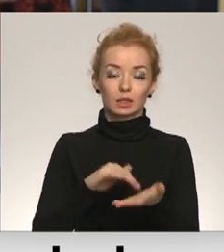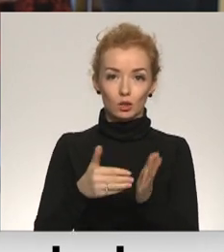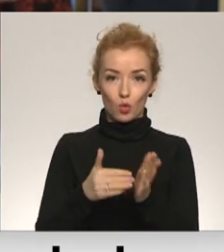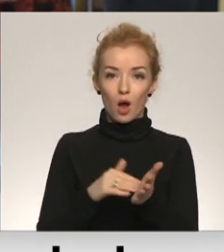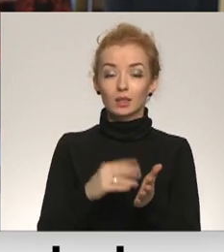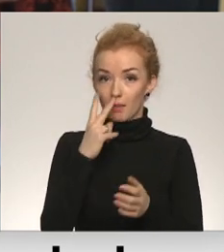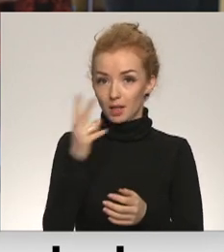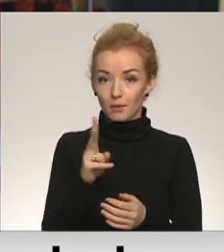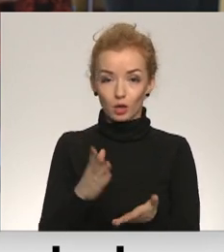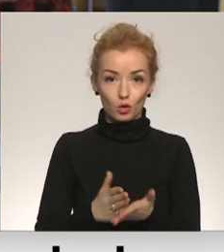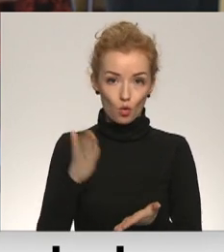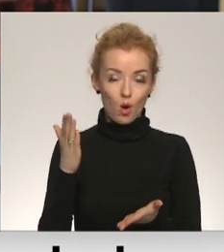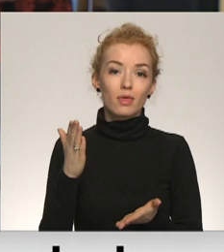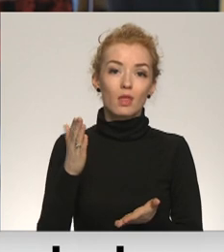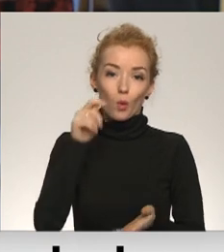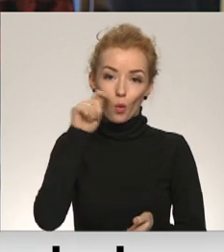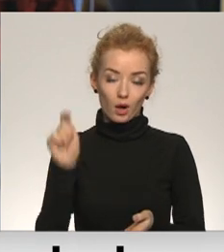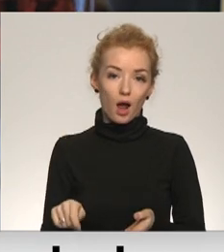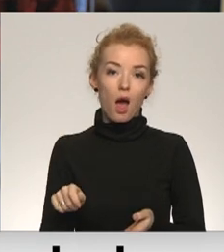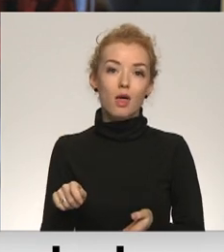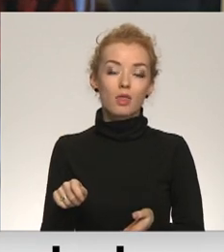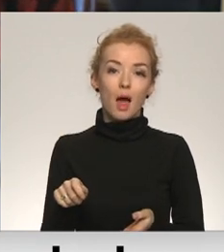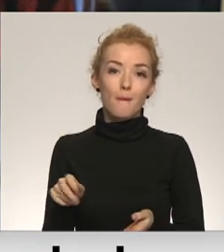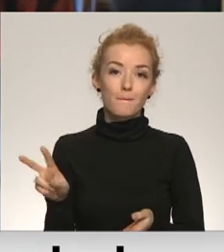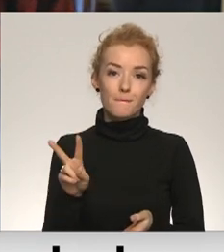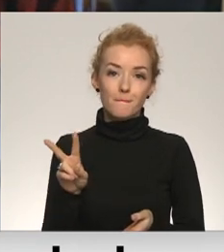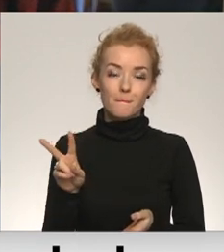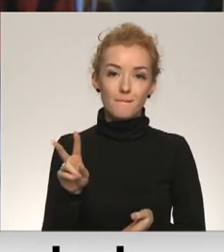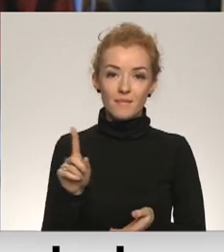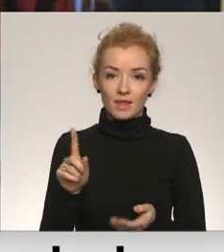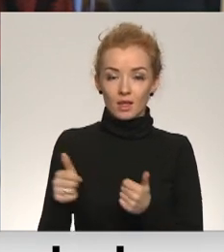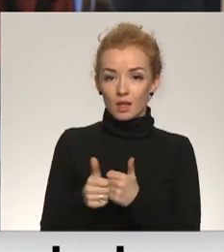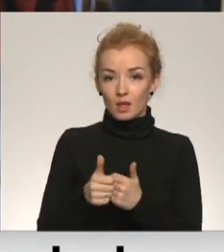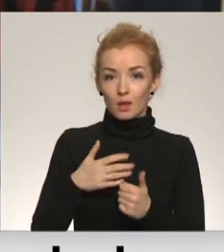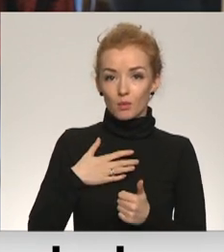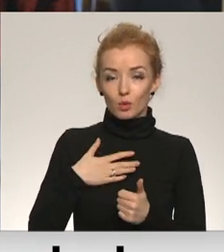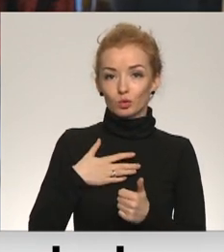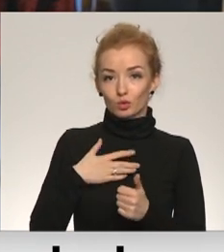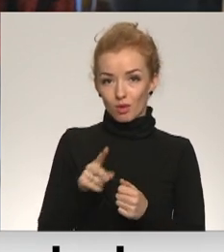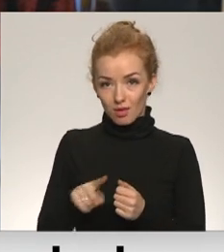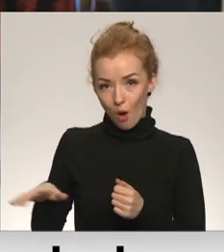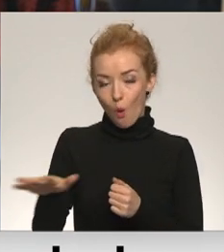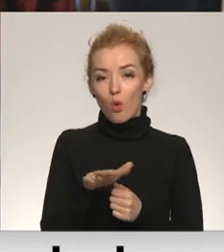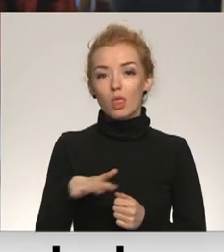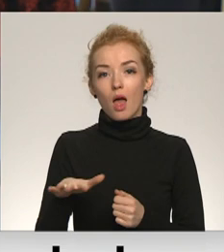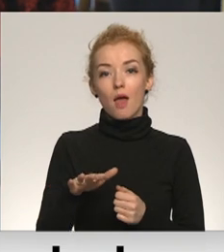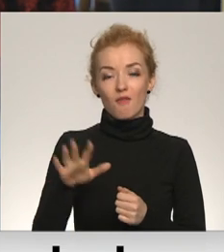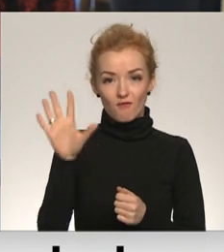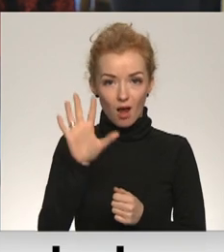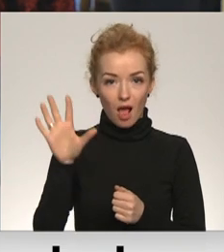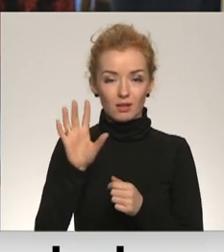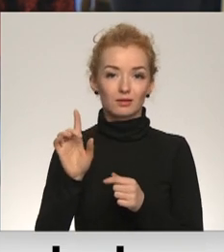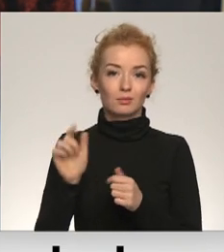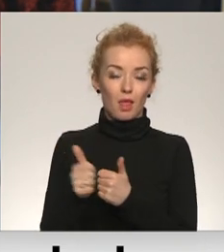redzam, kas notiek Ukraina, kas ir tuvu mūsu visai tautai valsts. Arī daudziem